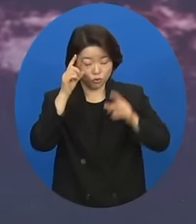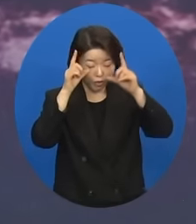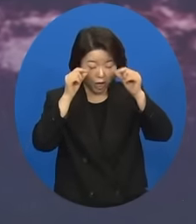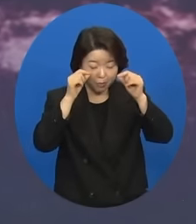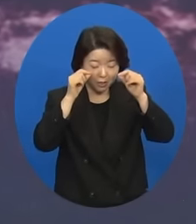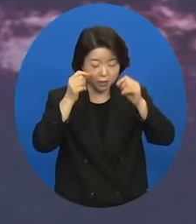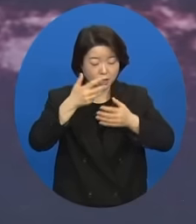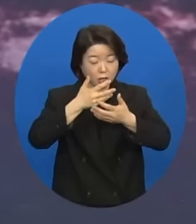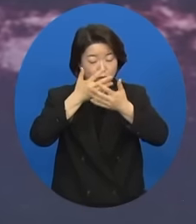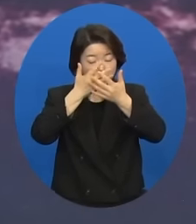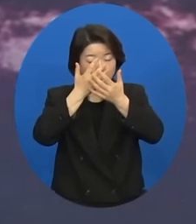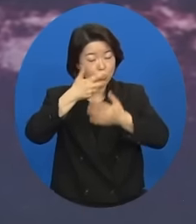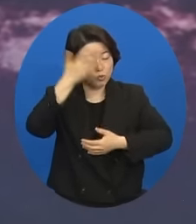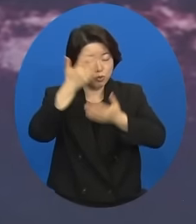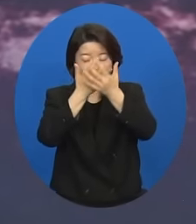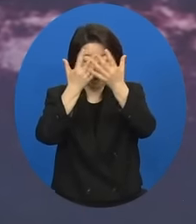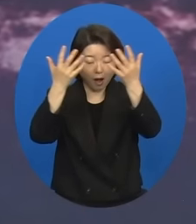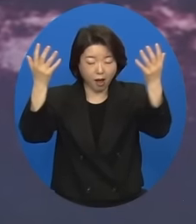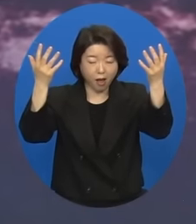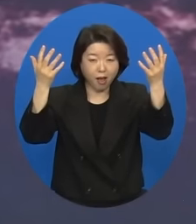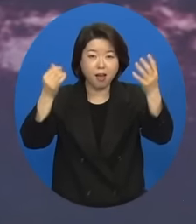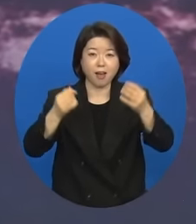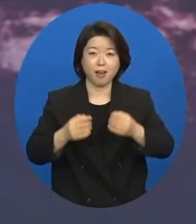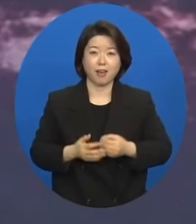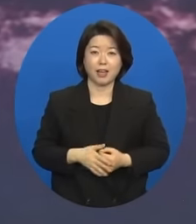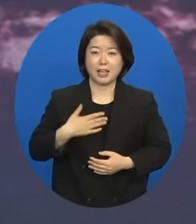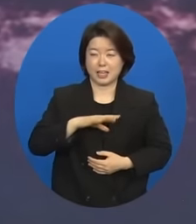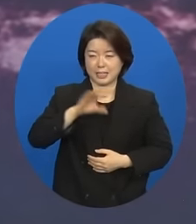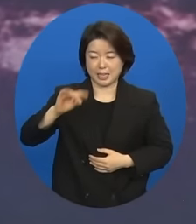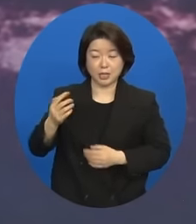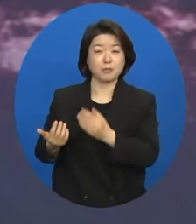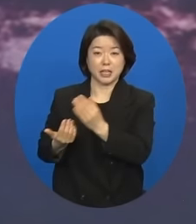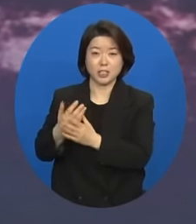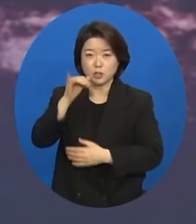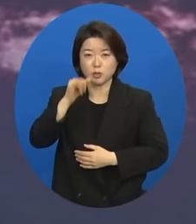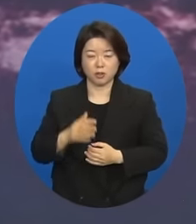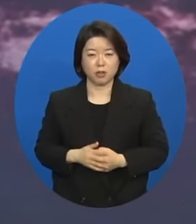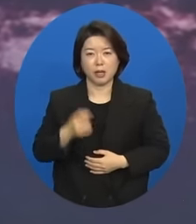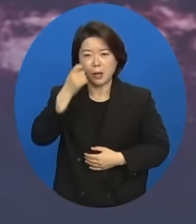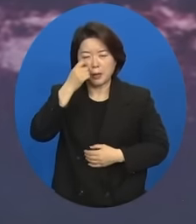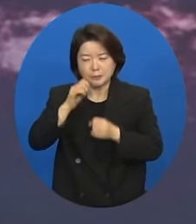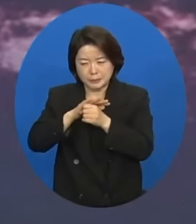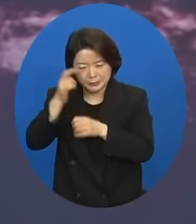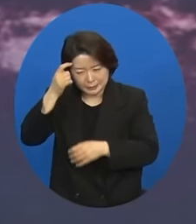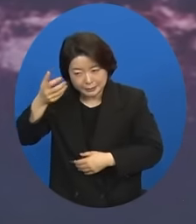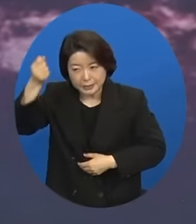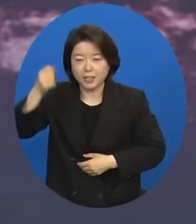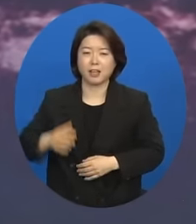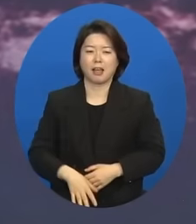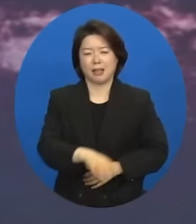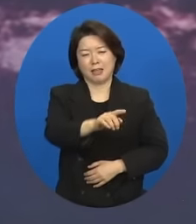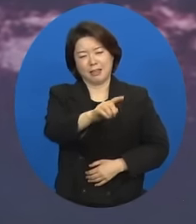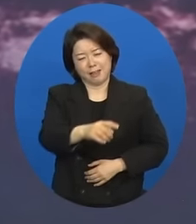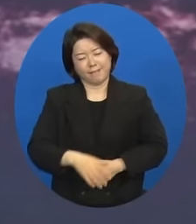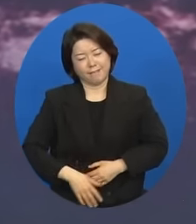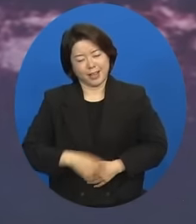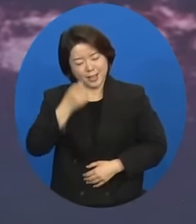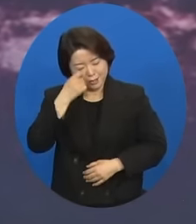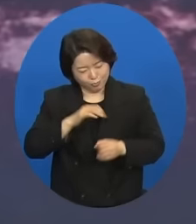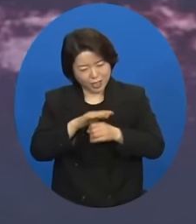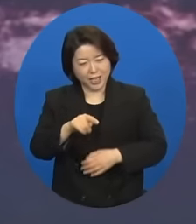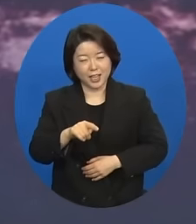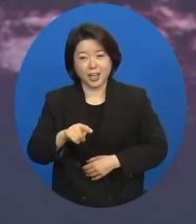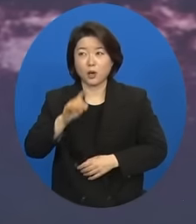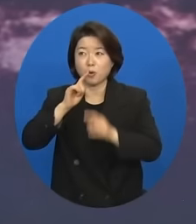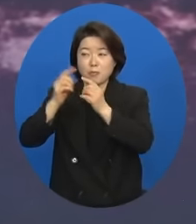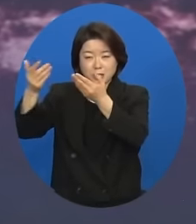보이고 저의 그 말씀 살 가운데 종종 일어는 일이기 때문에 불쌍히 여겨주셔서 아유 불쌍하다 내가 말씀 줄게 이런 이제